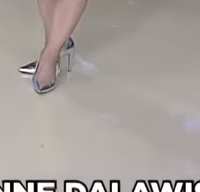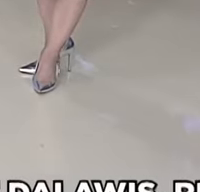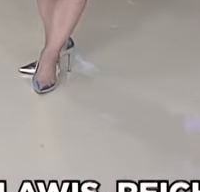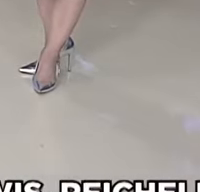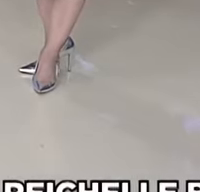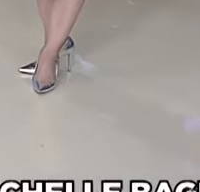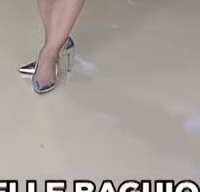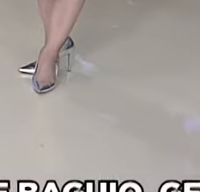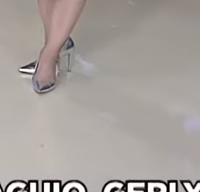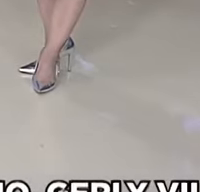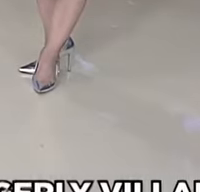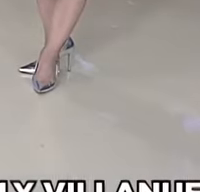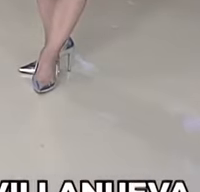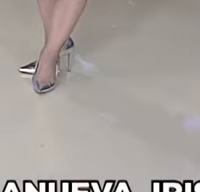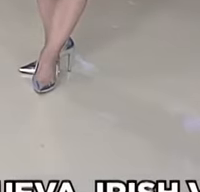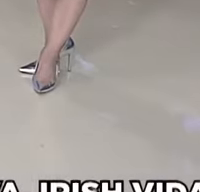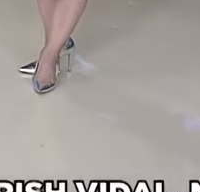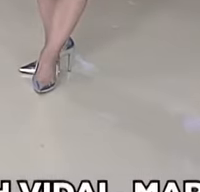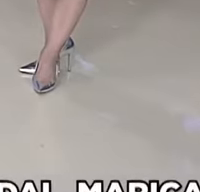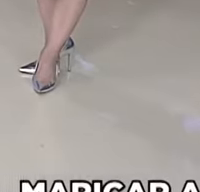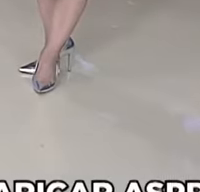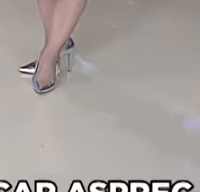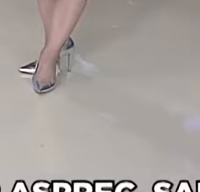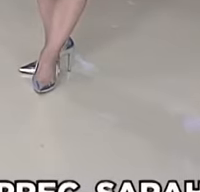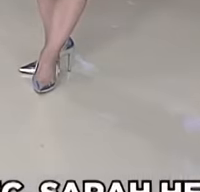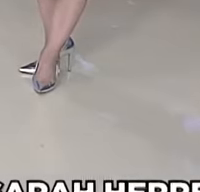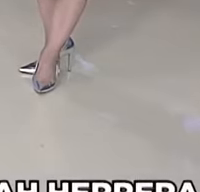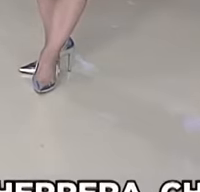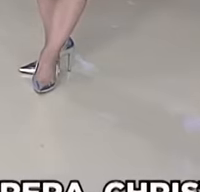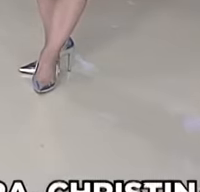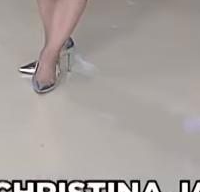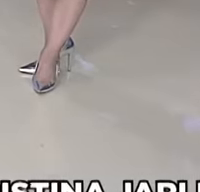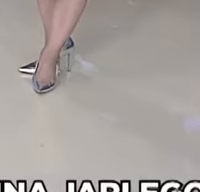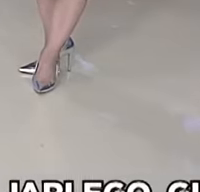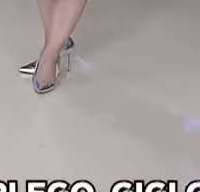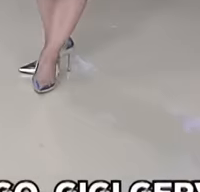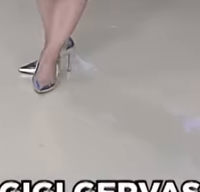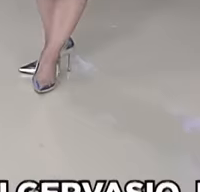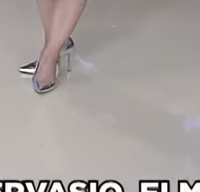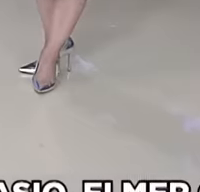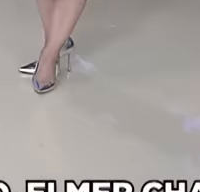Ariel Rojas, maulan daw sa Norte. Ayan. Sabi niya sa akin, thunderstorms.